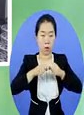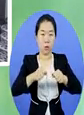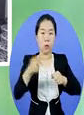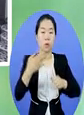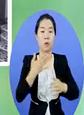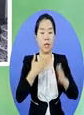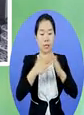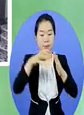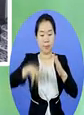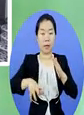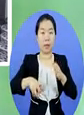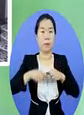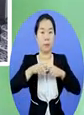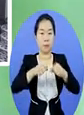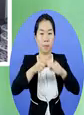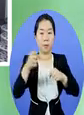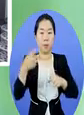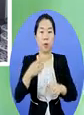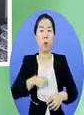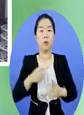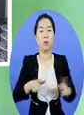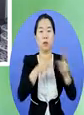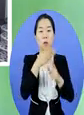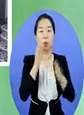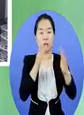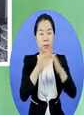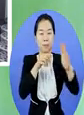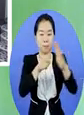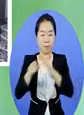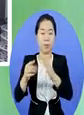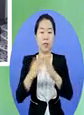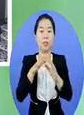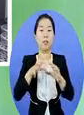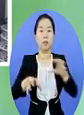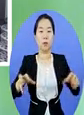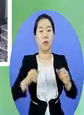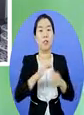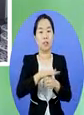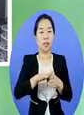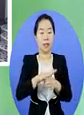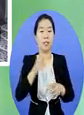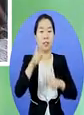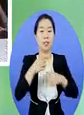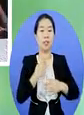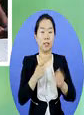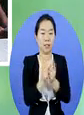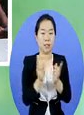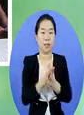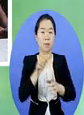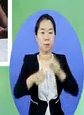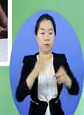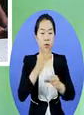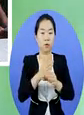대청소, 내 집 앞 쓸기 운동, 독거노인 및 경로당 방문 등 이웃사랑을 꾸준히 실천하고 있습니다.